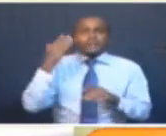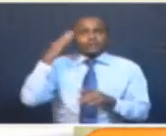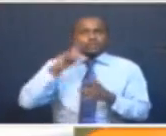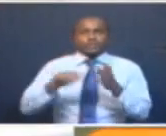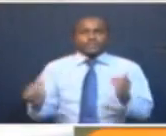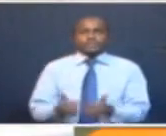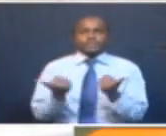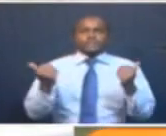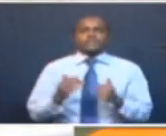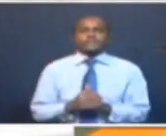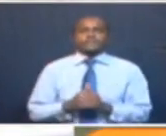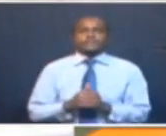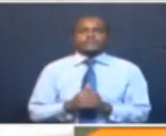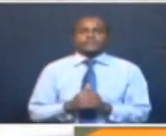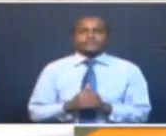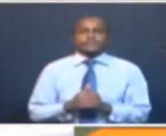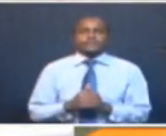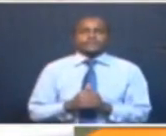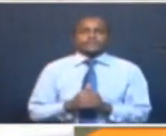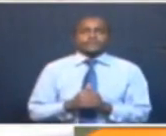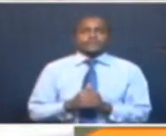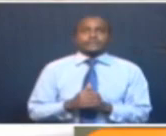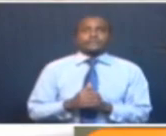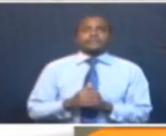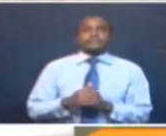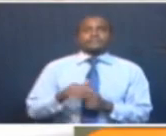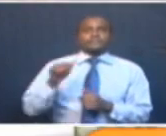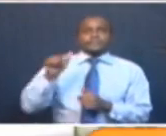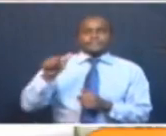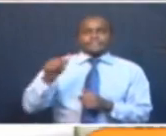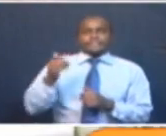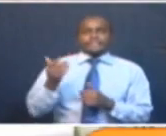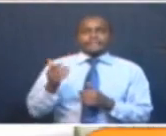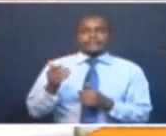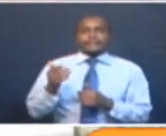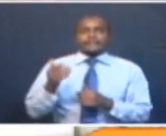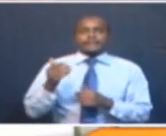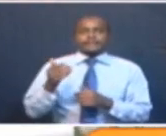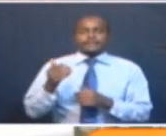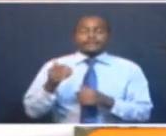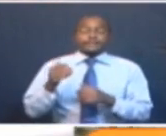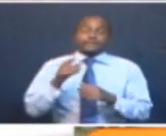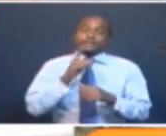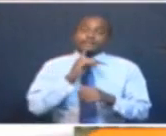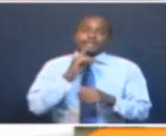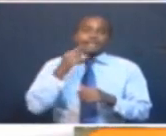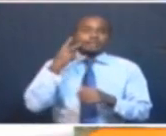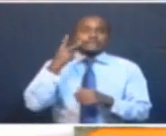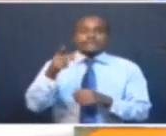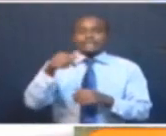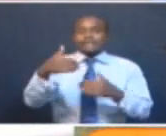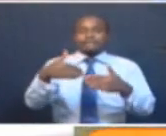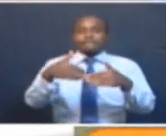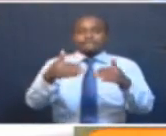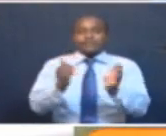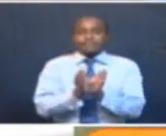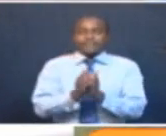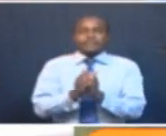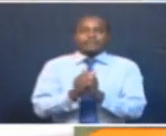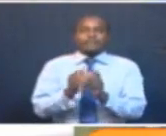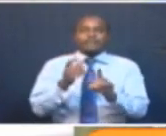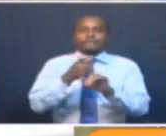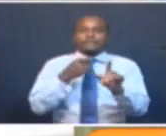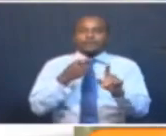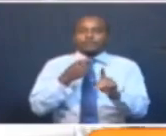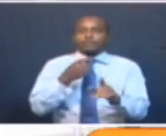what happened. Mary Wamboi, mjuzi katika makaburi ya Nakuru Kusini, anadai kuwa amekuwa akishuhudia familia hiyo tangu mwaka